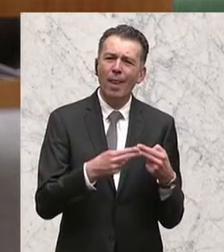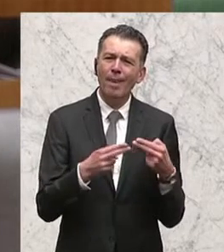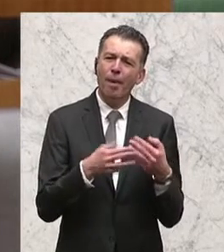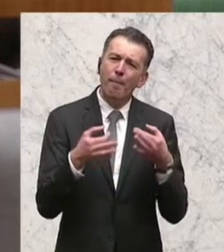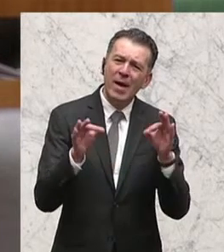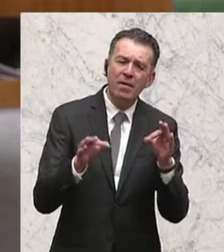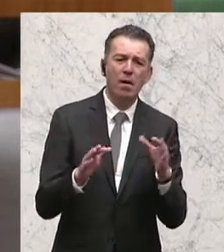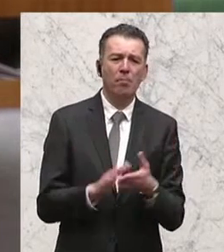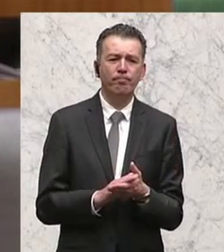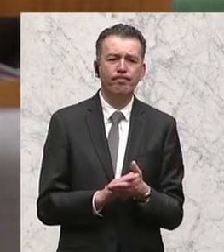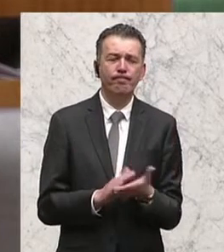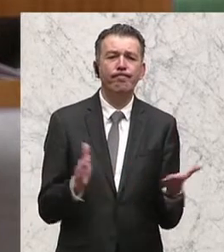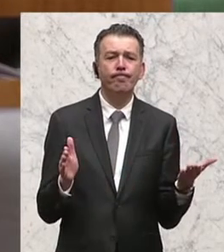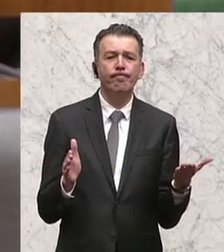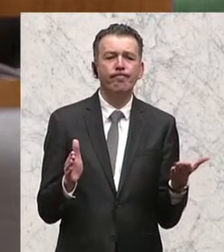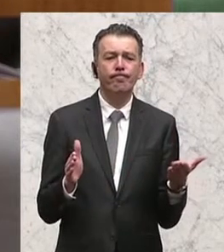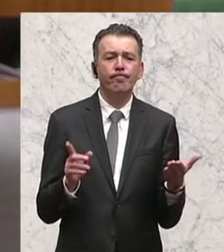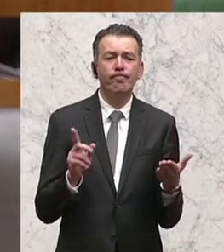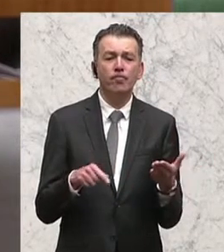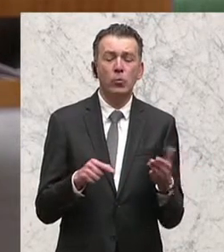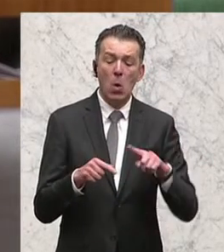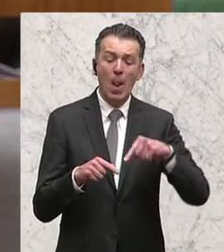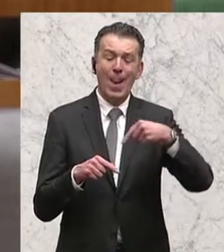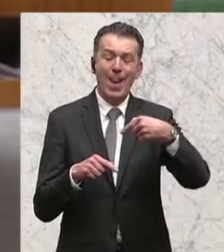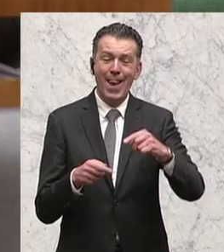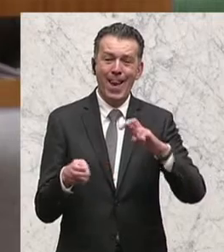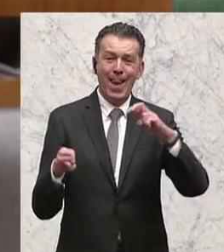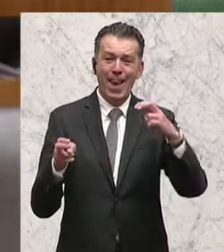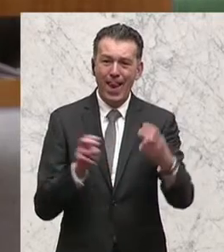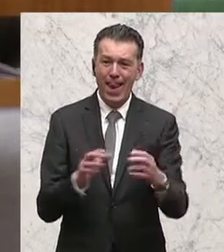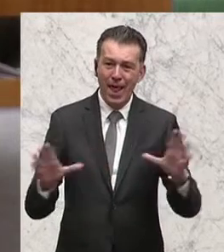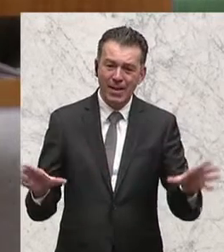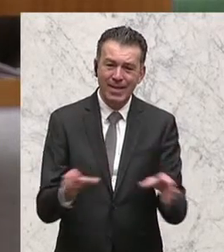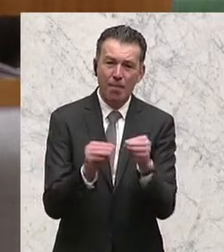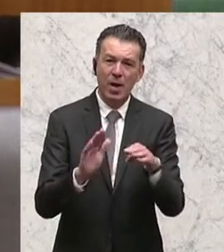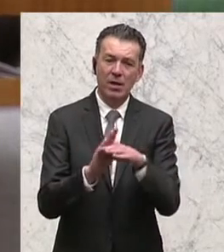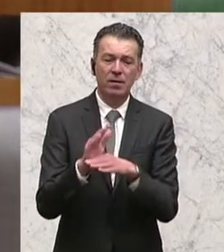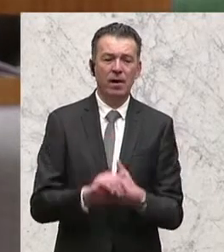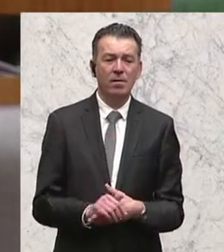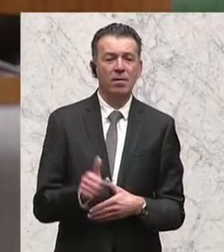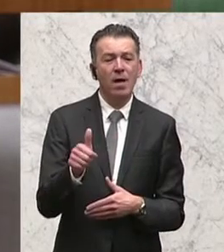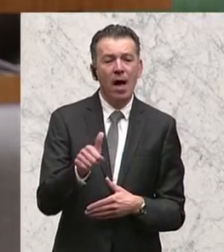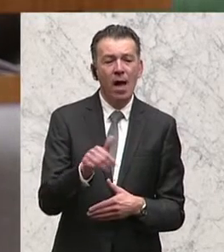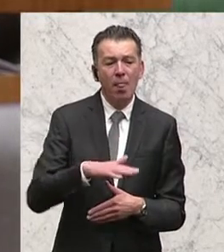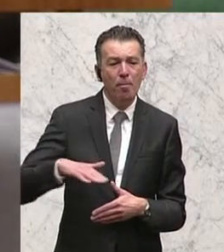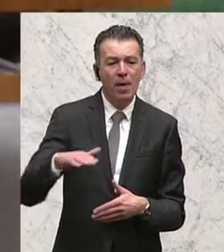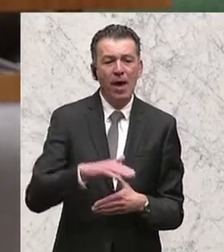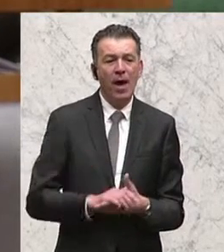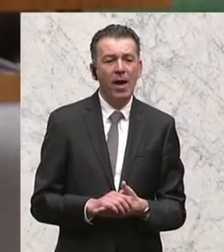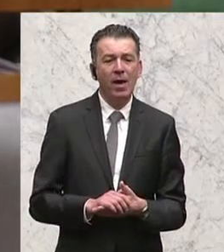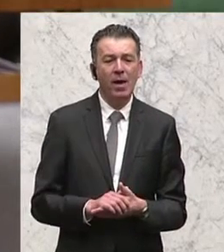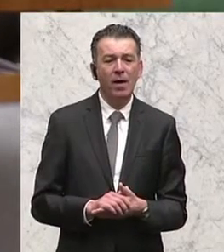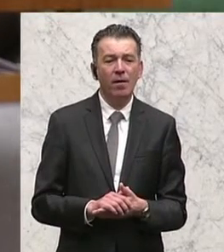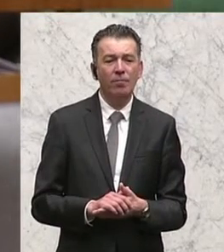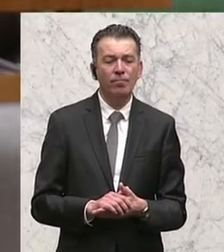beschlossen, welche möglichst bald in den Sammelgesetz umgesetzt werden sollen. Ein Bereich davon ist auch die weitgehende Abschaffung